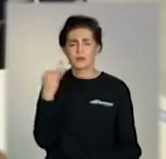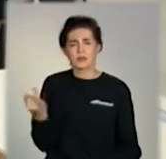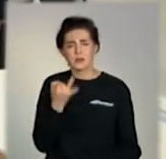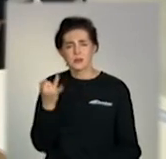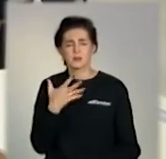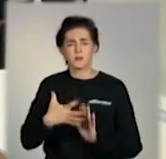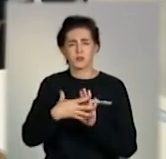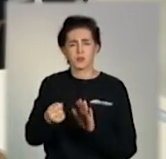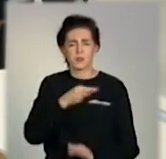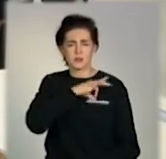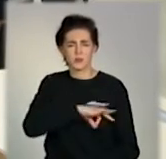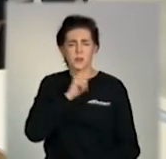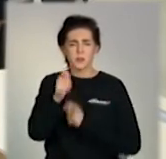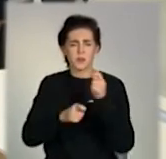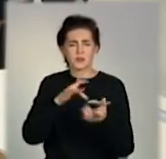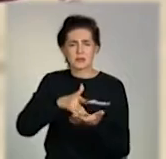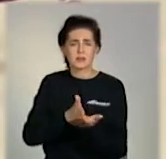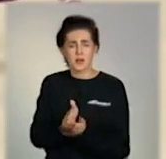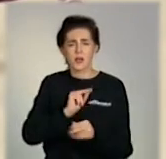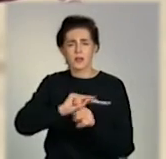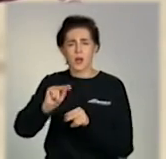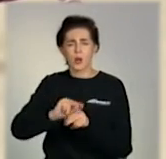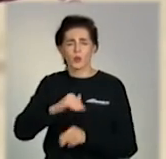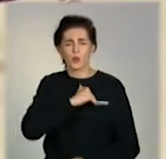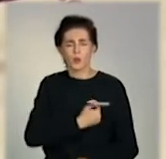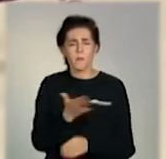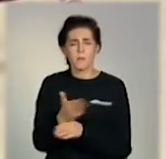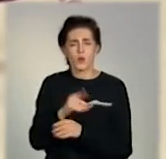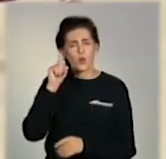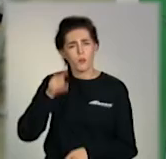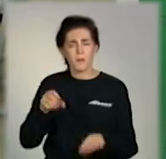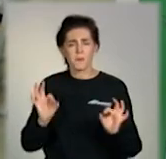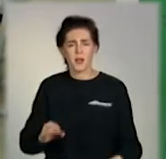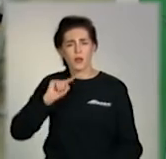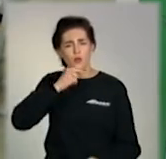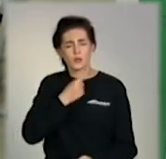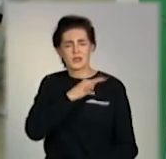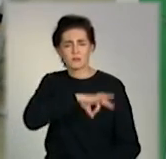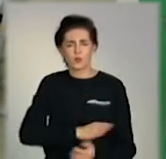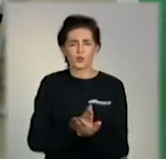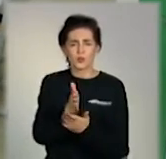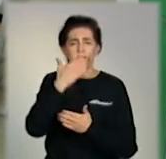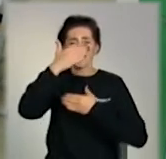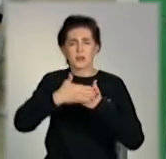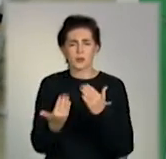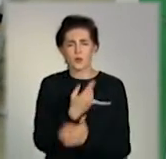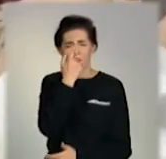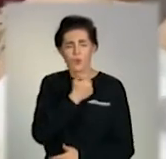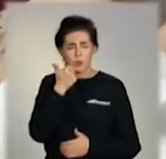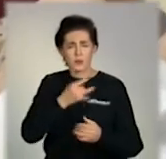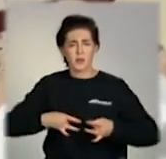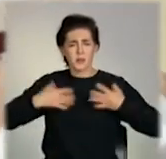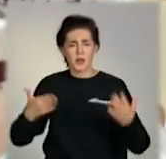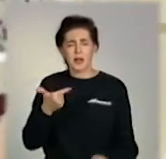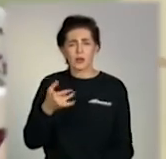подарунки. Мета конкурсу – навчити юних маріупольців економно використовувати ресурси. Крім того, напередодні новорічних свят